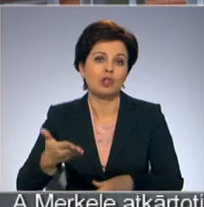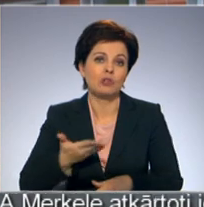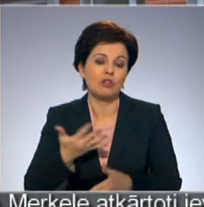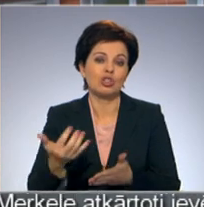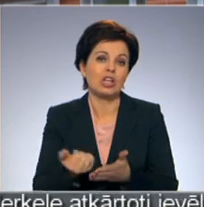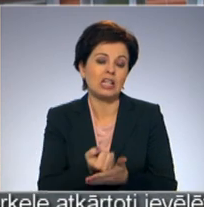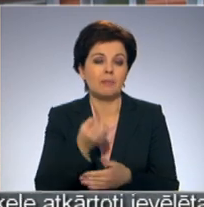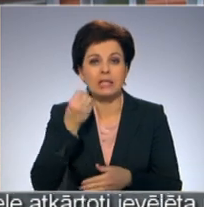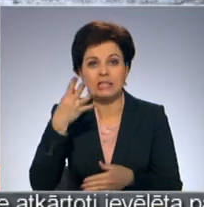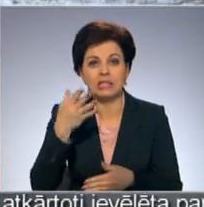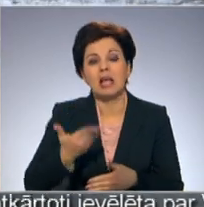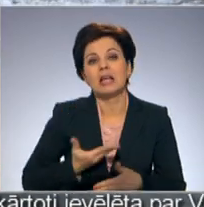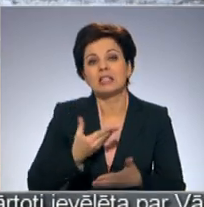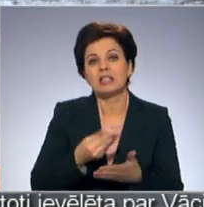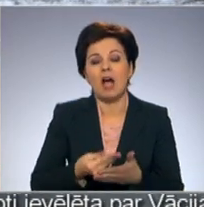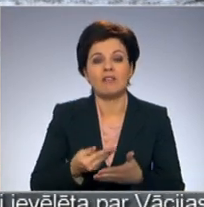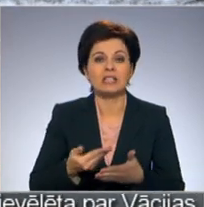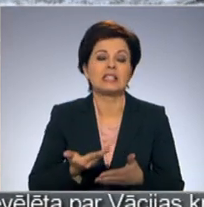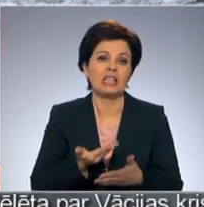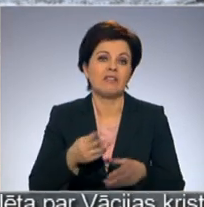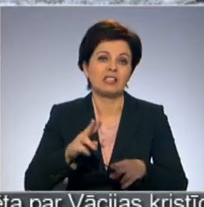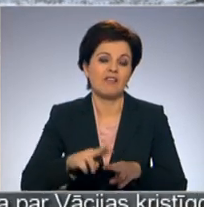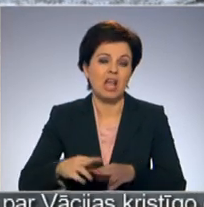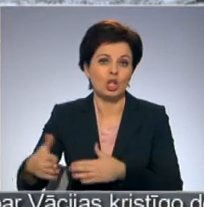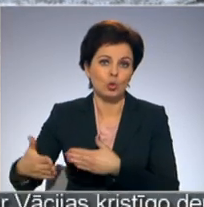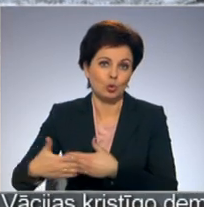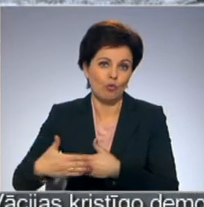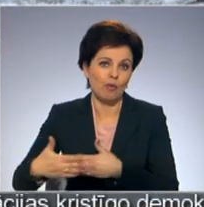izglītību savas dzīves vietas tuvumā. Māra Skredele, Andrejs Mažāns, Latgales reģionālā televīzija.